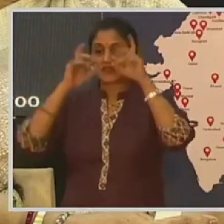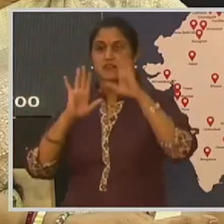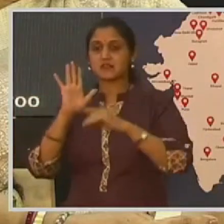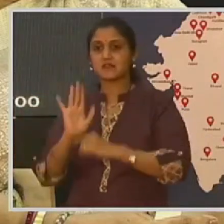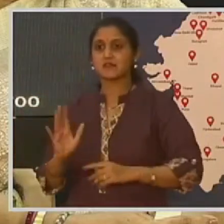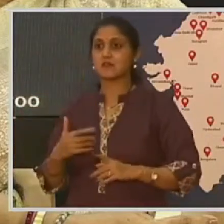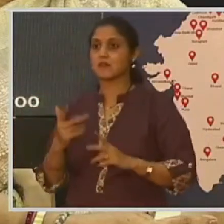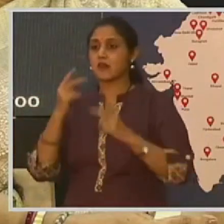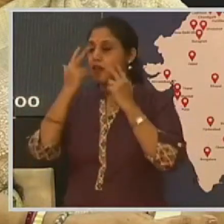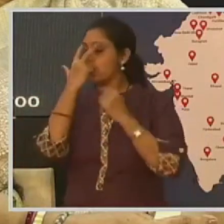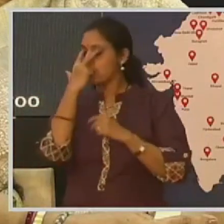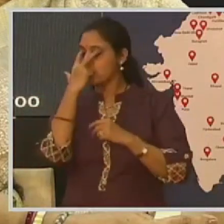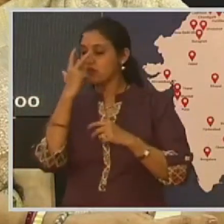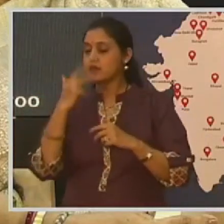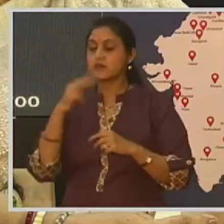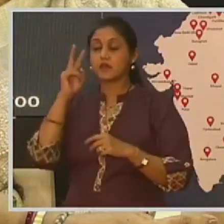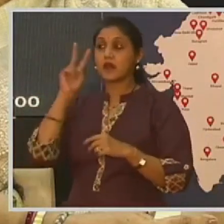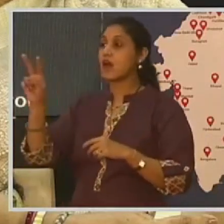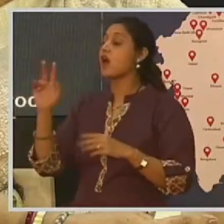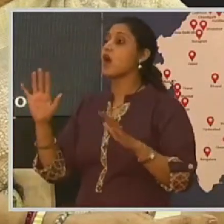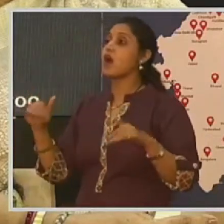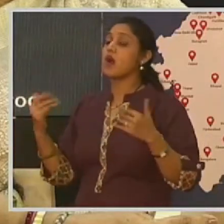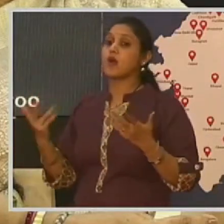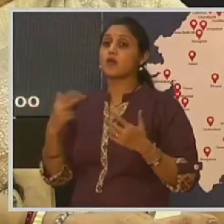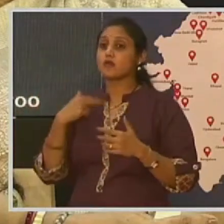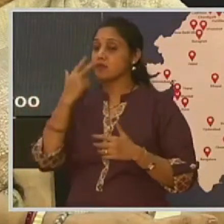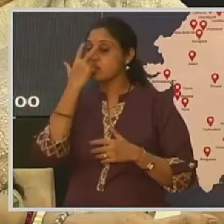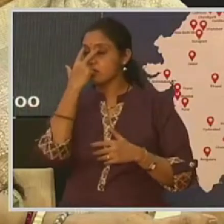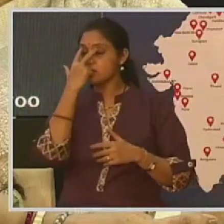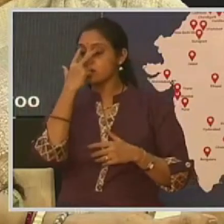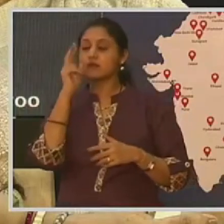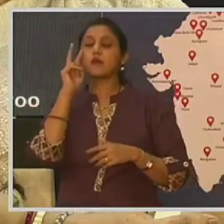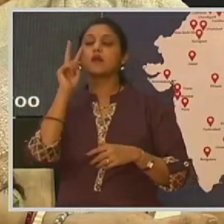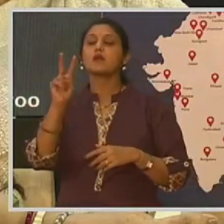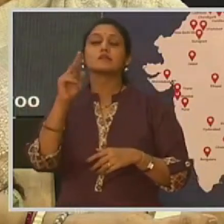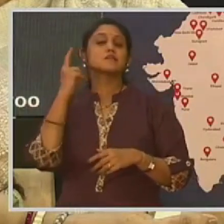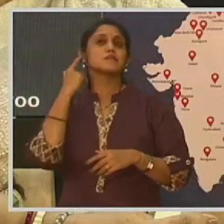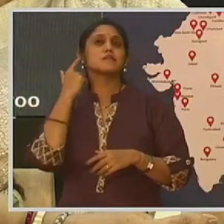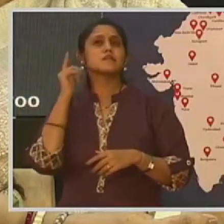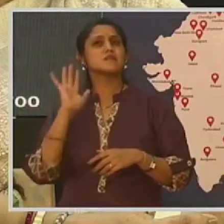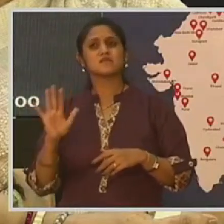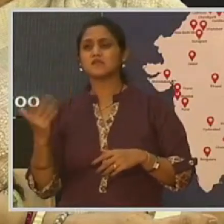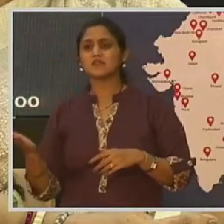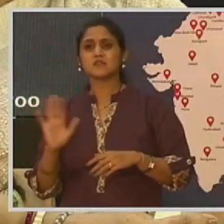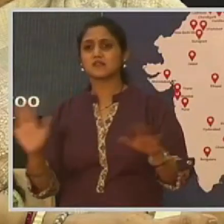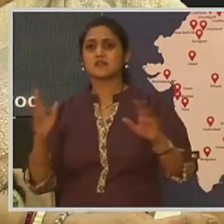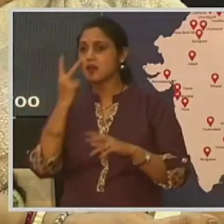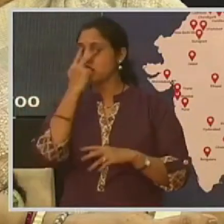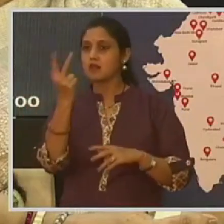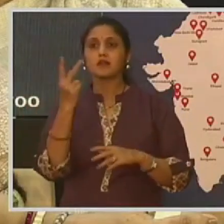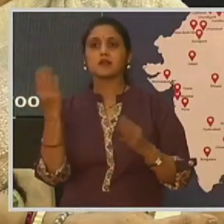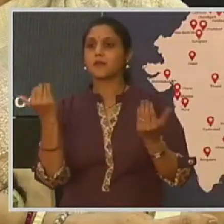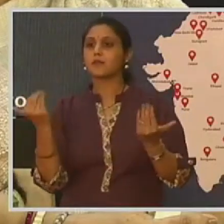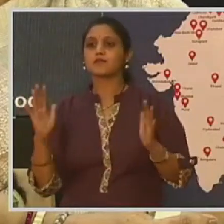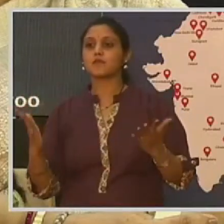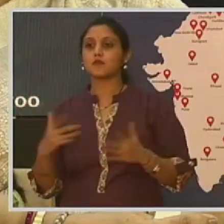एक विजुअली इम्पेयर्ड अगर उस मूवी को देख रहा है तो वो तो सिर्फ सुन रहा है. तो